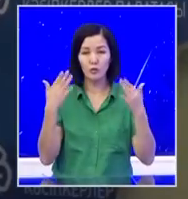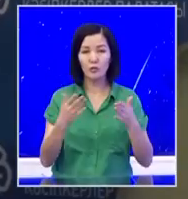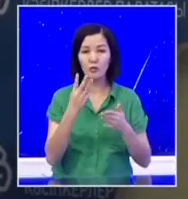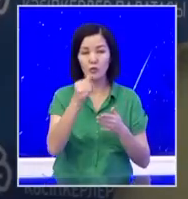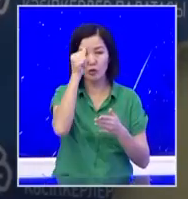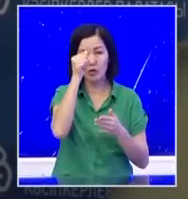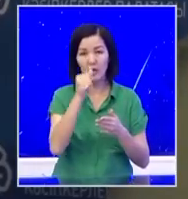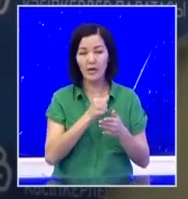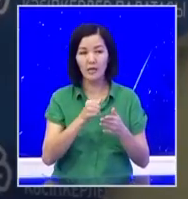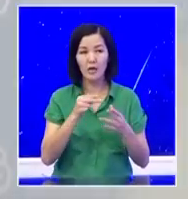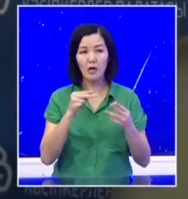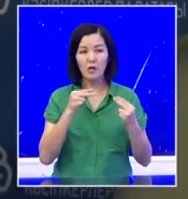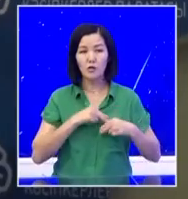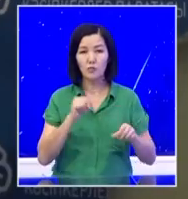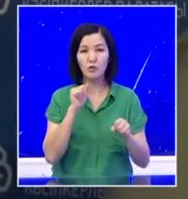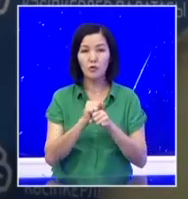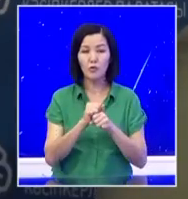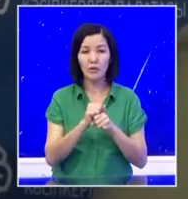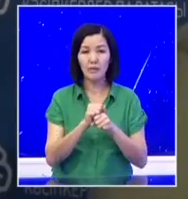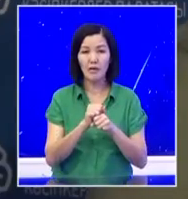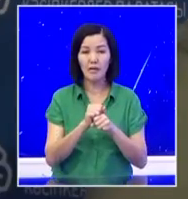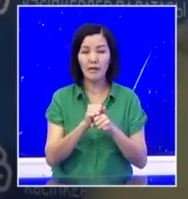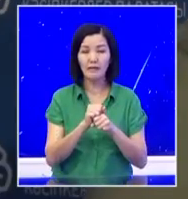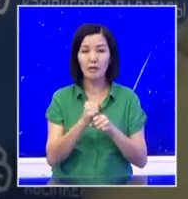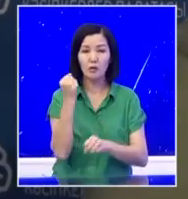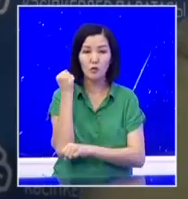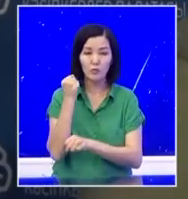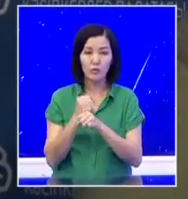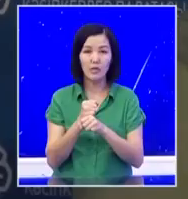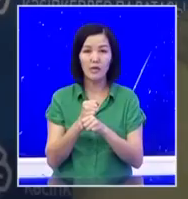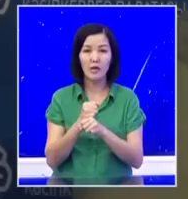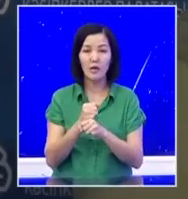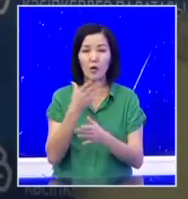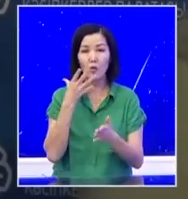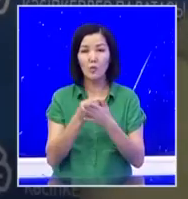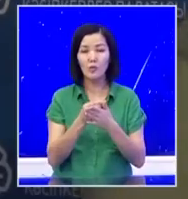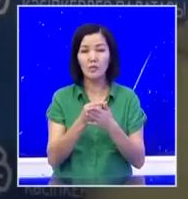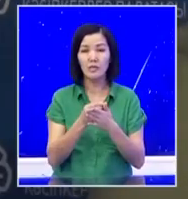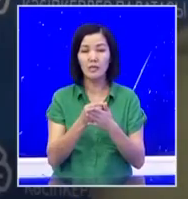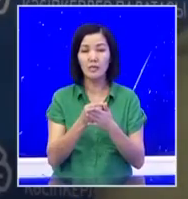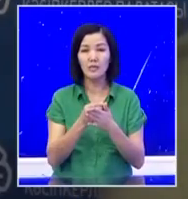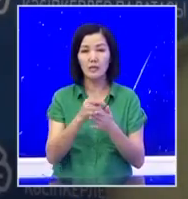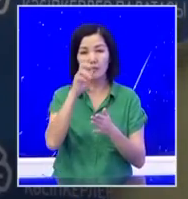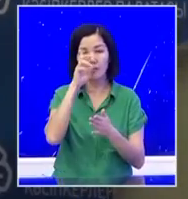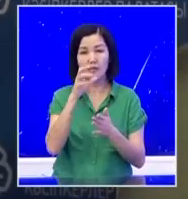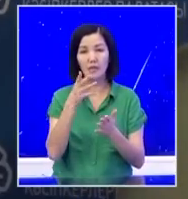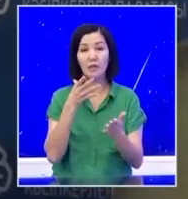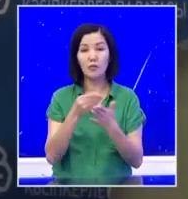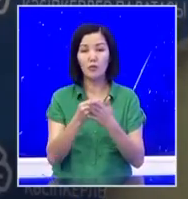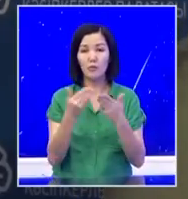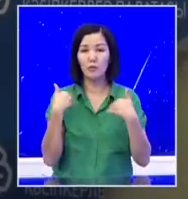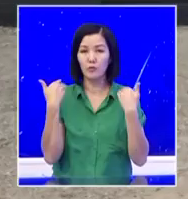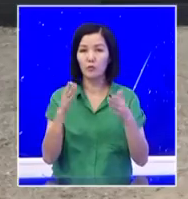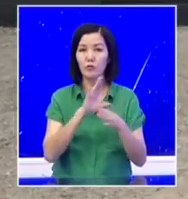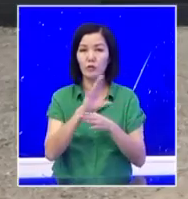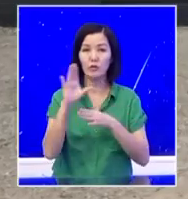осы жұмыс істемейтін экономиканың секторының жұмысшыларына өзінің төлемін, мемлекеттік төлемін төлесін деген